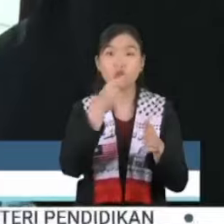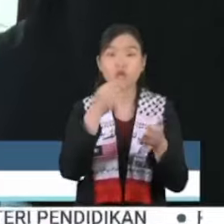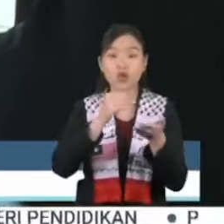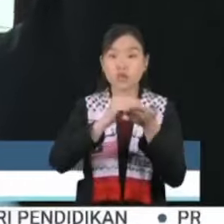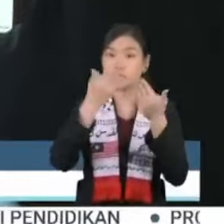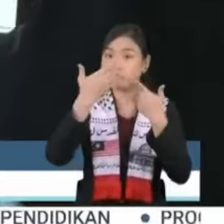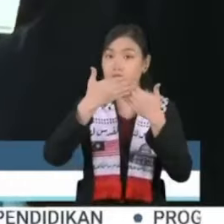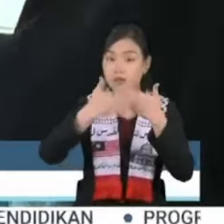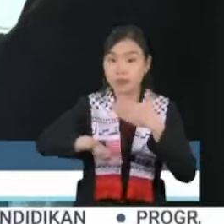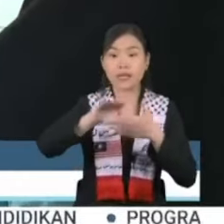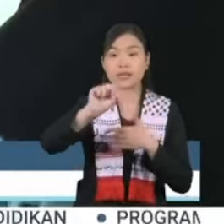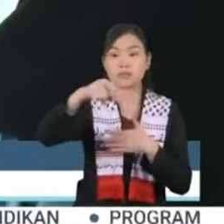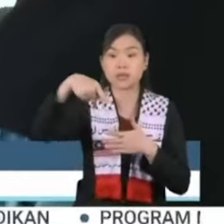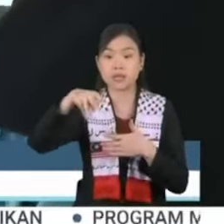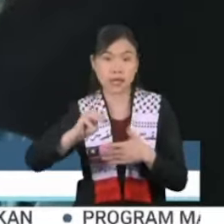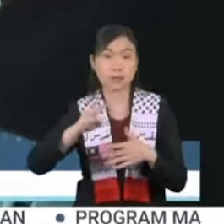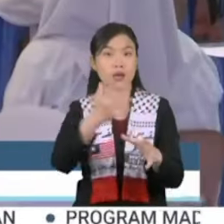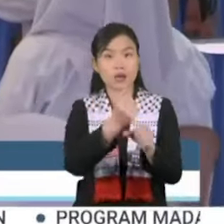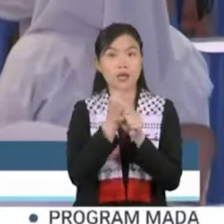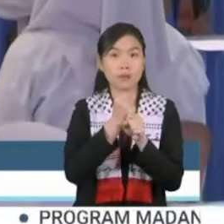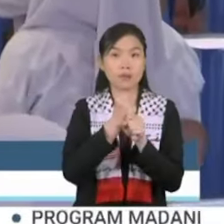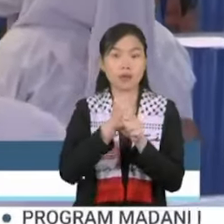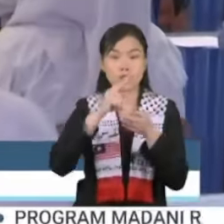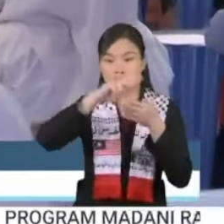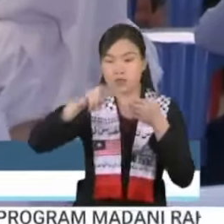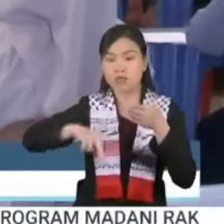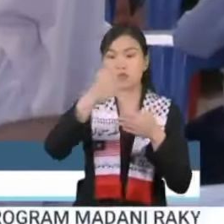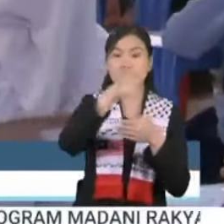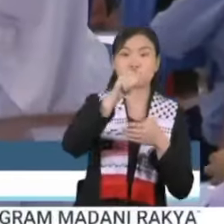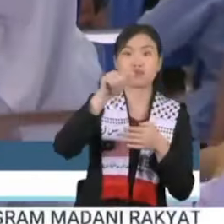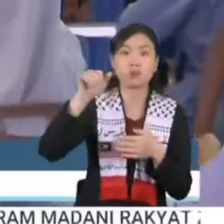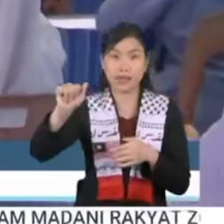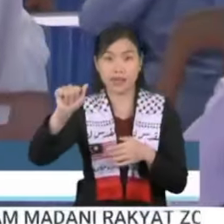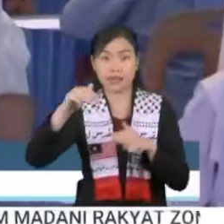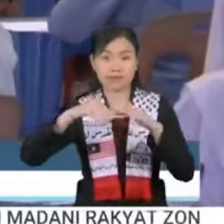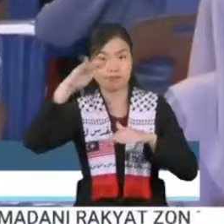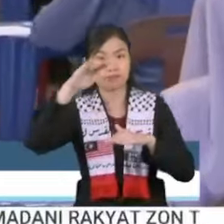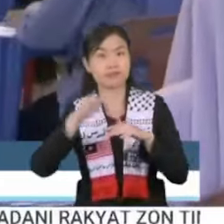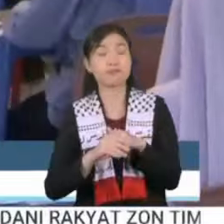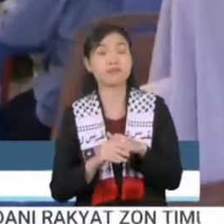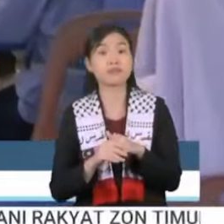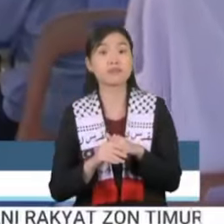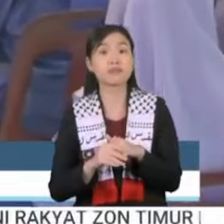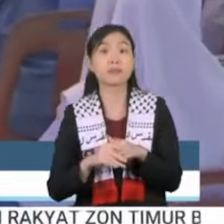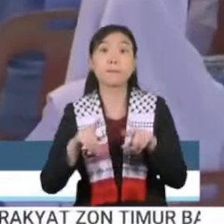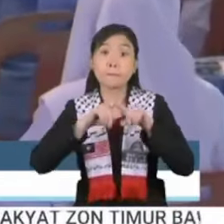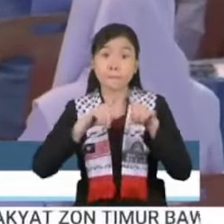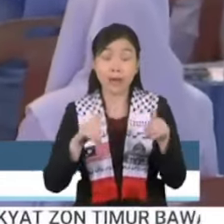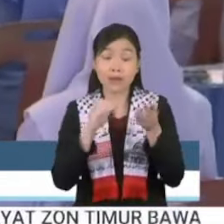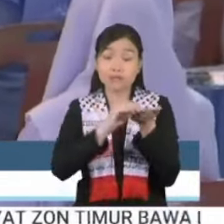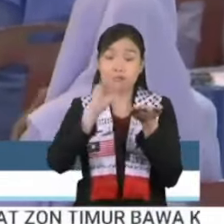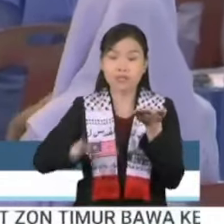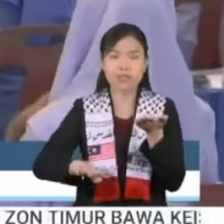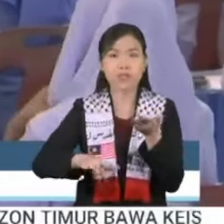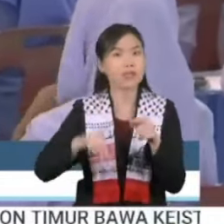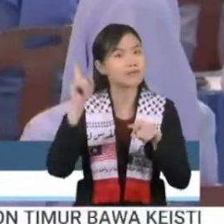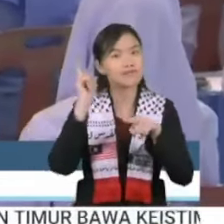SPM yang memperoleh keputusan 10A dan ke atas sahaja. Sebagian itu pelajar yang tidak disenaraikan ke